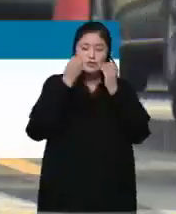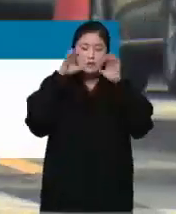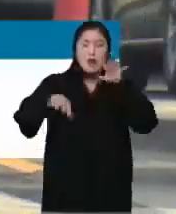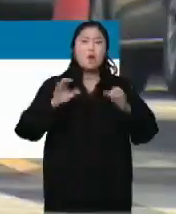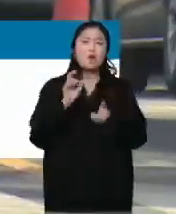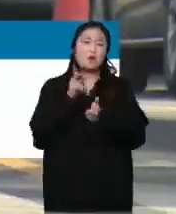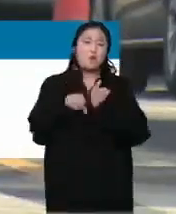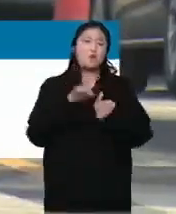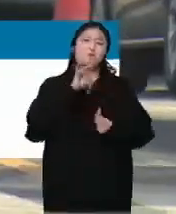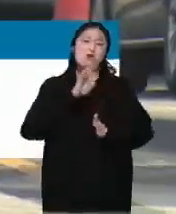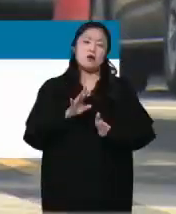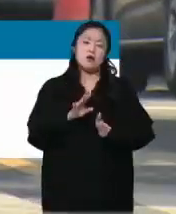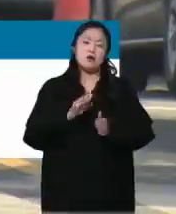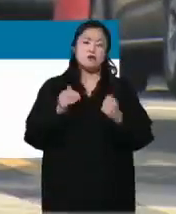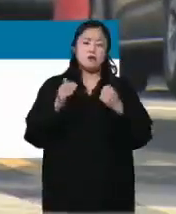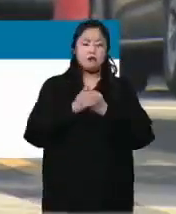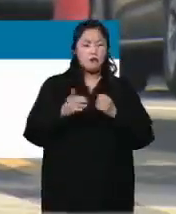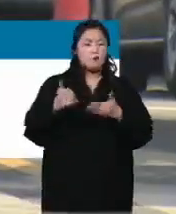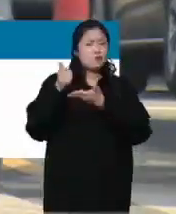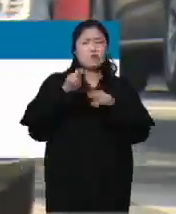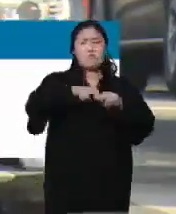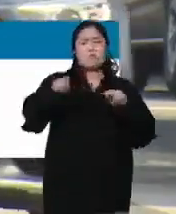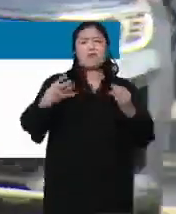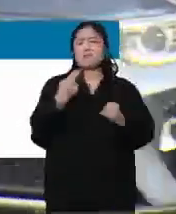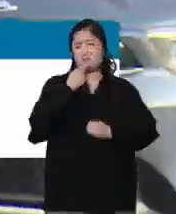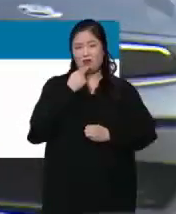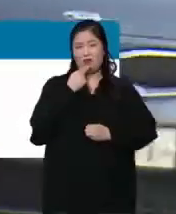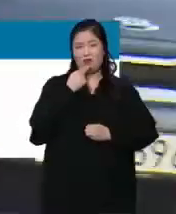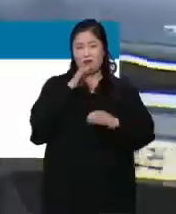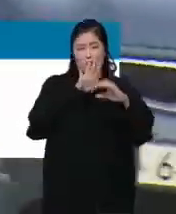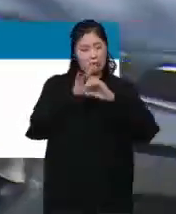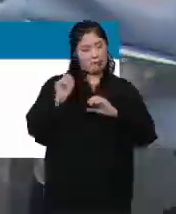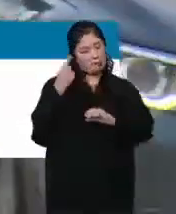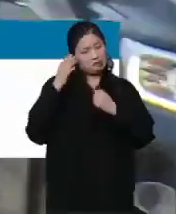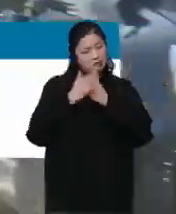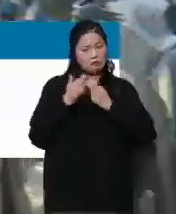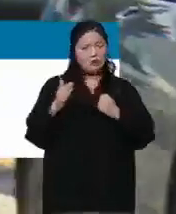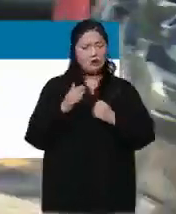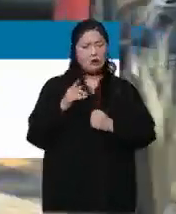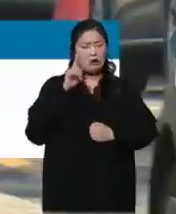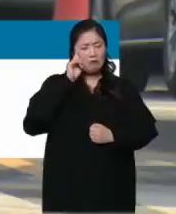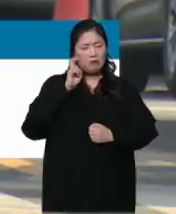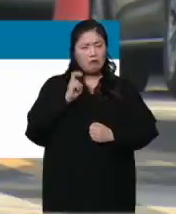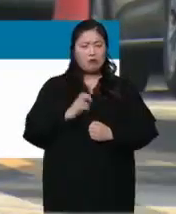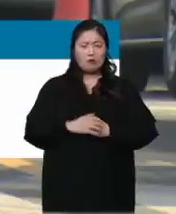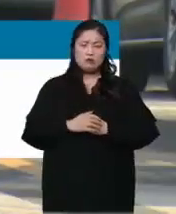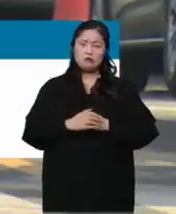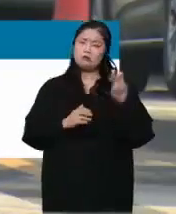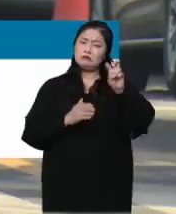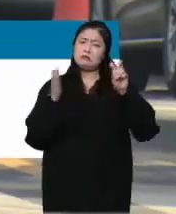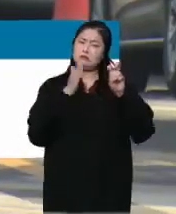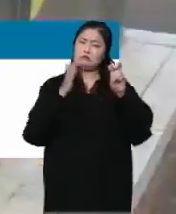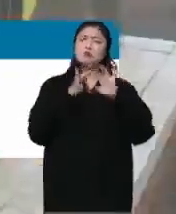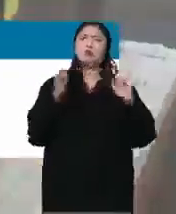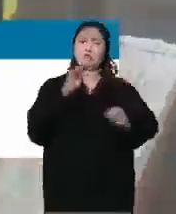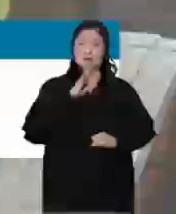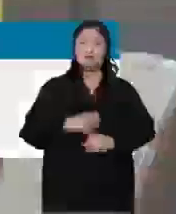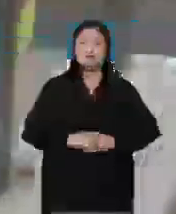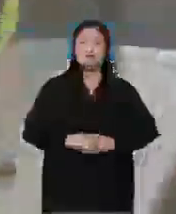때문에 손님이 그렇게 안 내려요. 코로나 때문에 그런지 뭐한 20명도 안